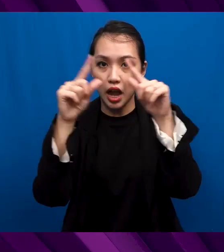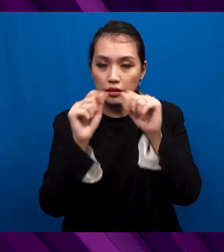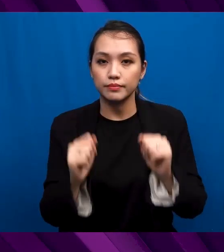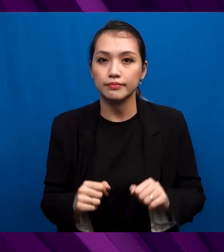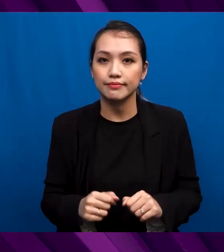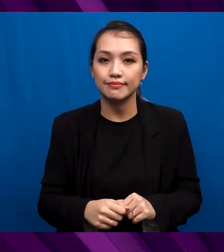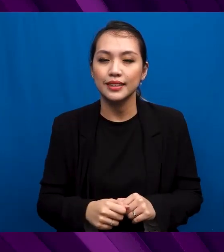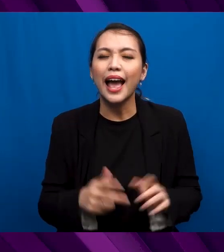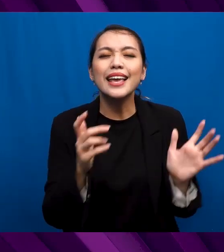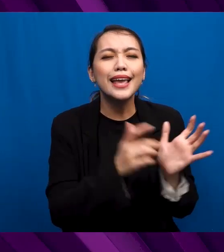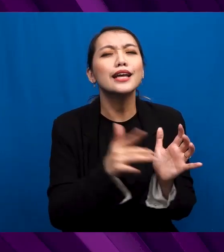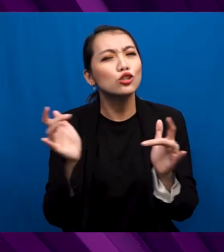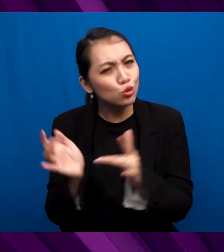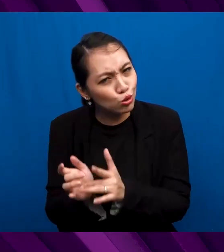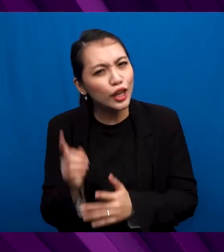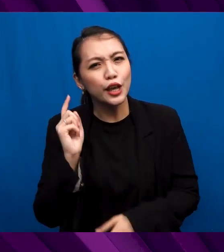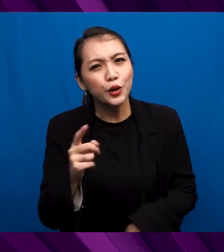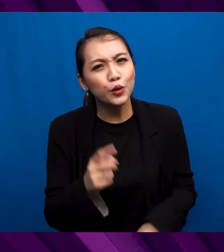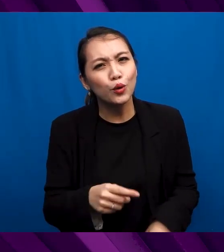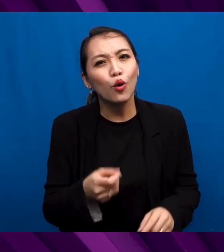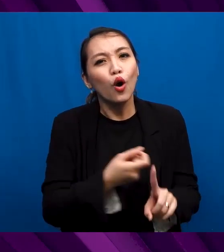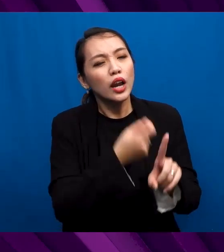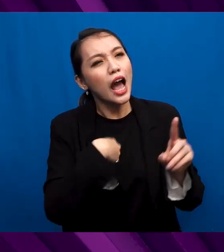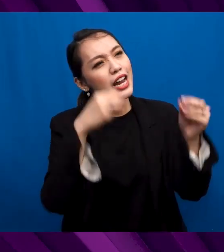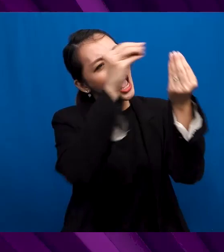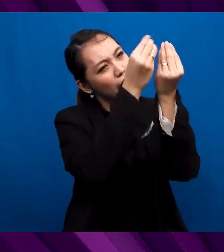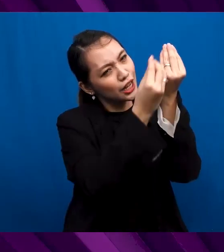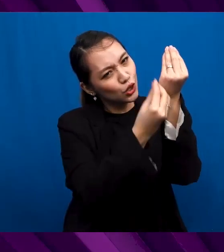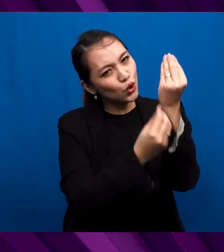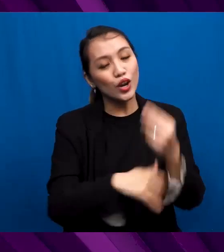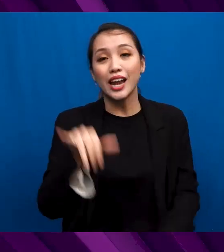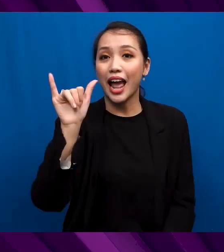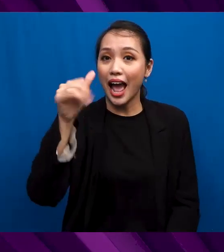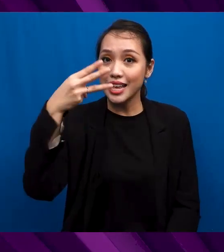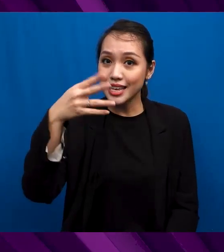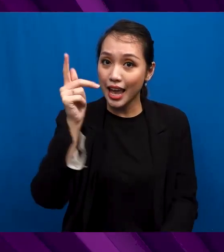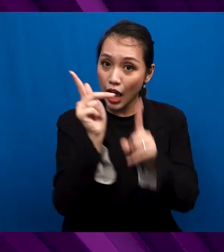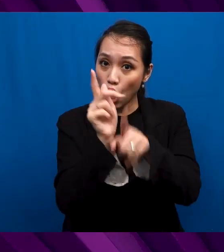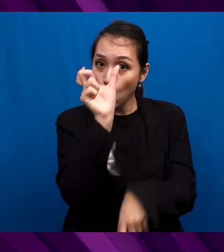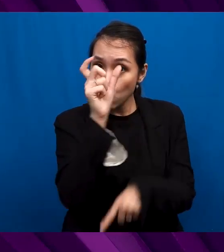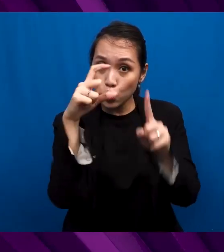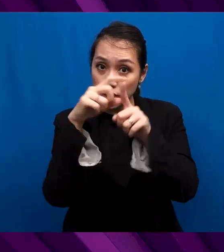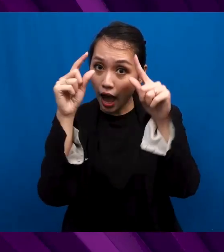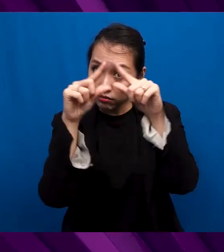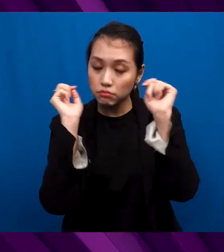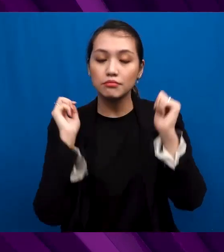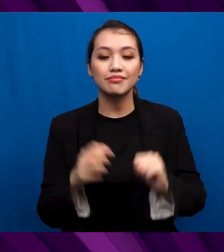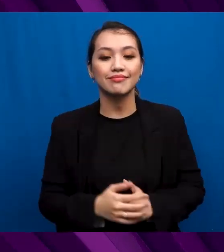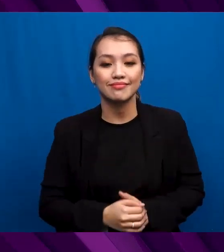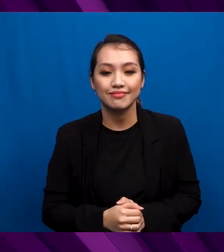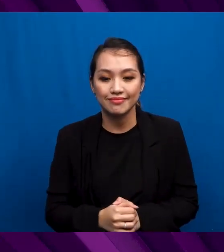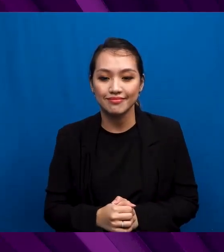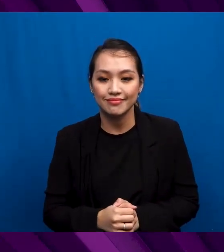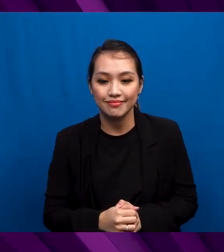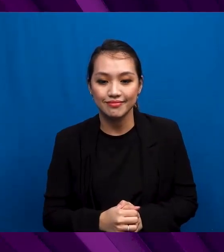Selamat, reformer nomor 1 sepanjang sejarah dari Adam dan Hawa sampai kiamat suatu hari nanti. Sampai penutupan